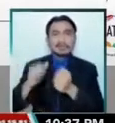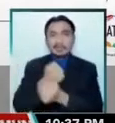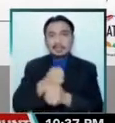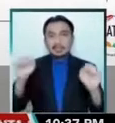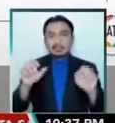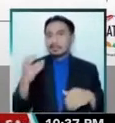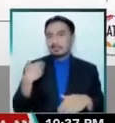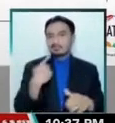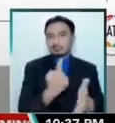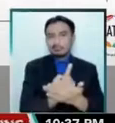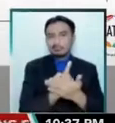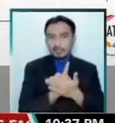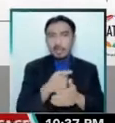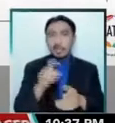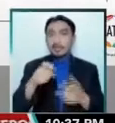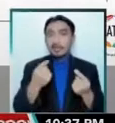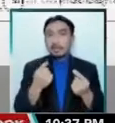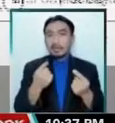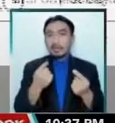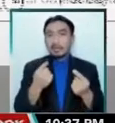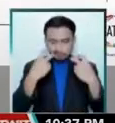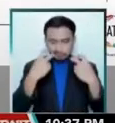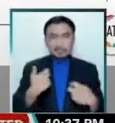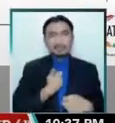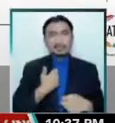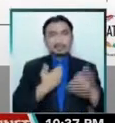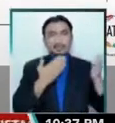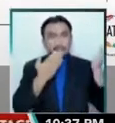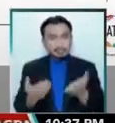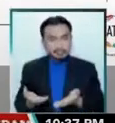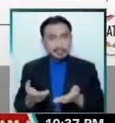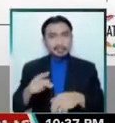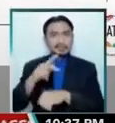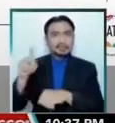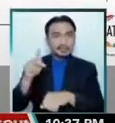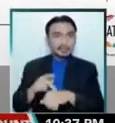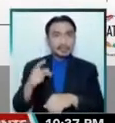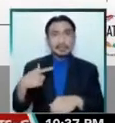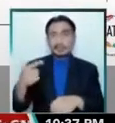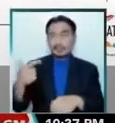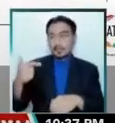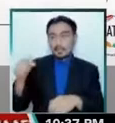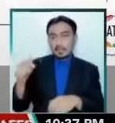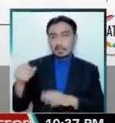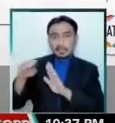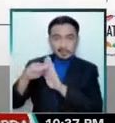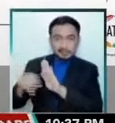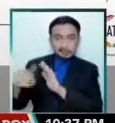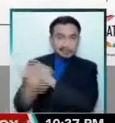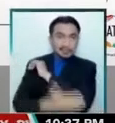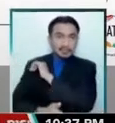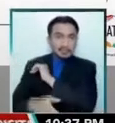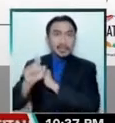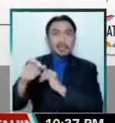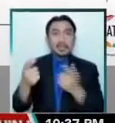Kailangan lang mag-self-monitor sa loob ng 7 araw mula sa pagdating. Pag green list pero hindi bakunado o partially vaccinated pa lang, kailangan